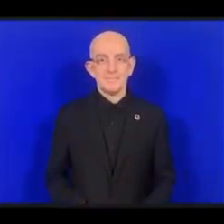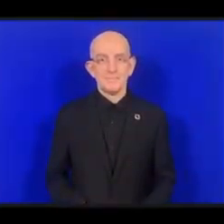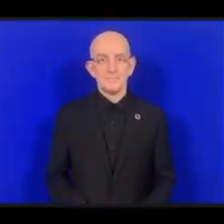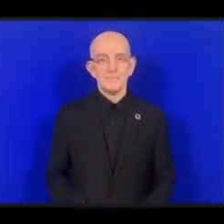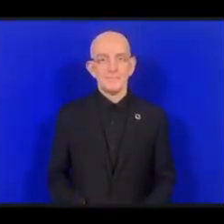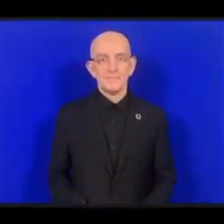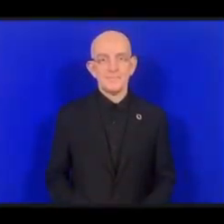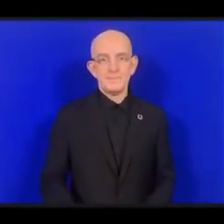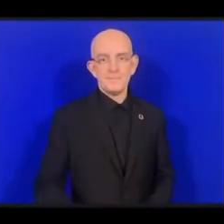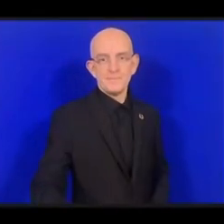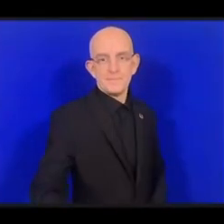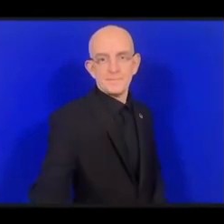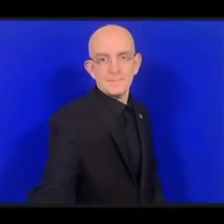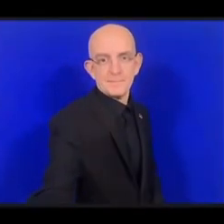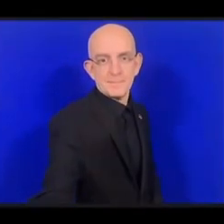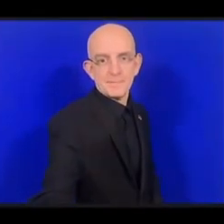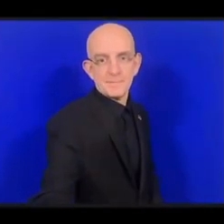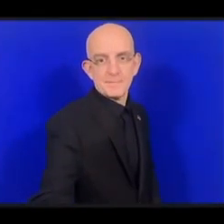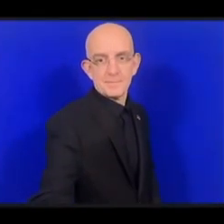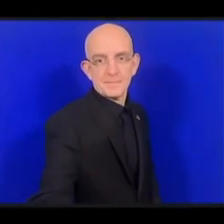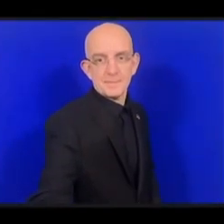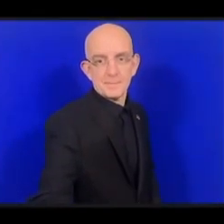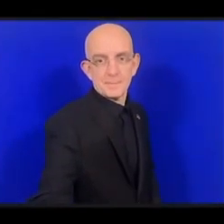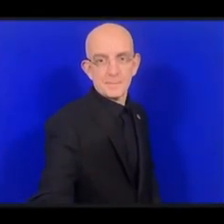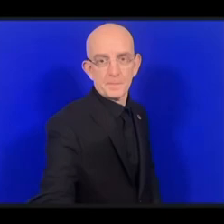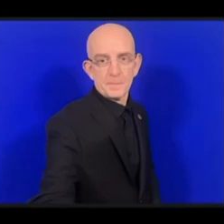thankありがとうございまし